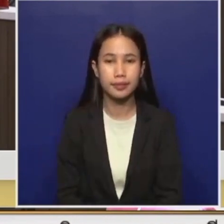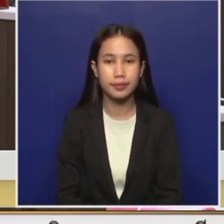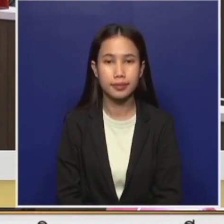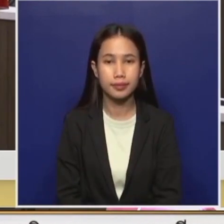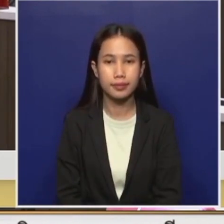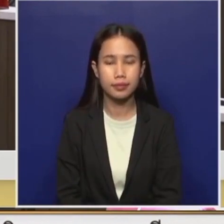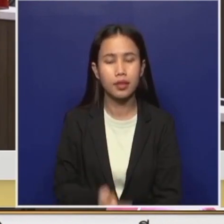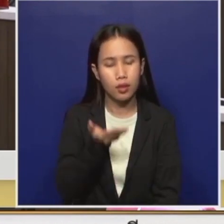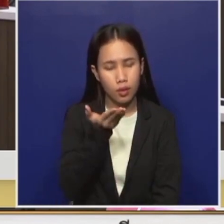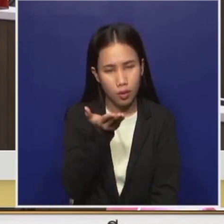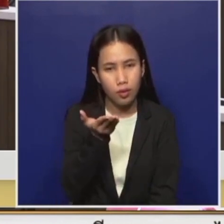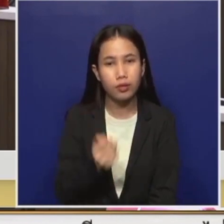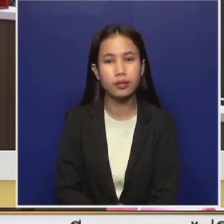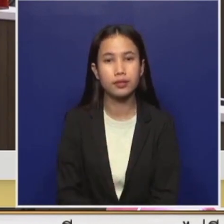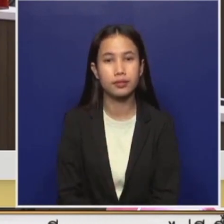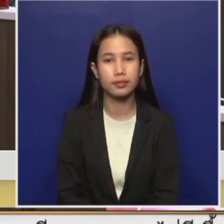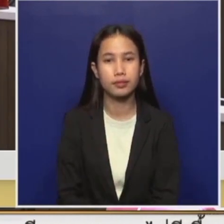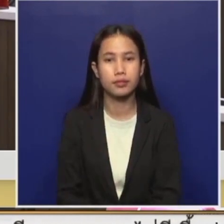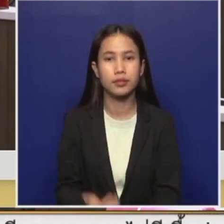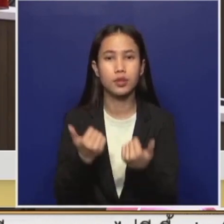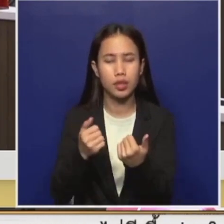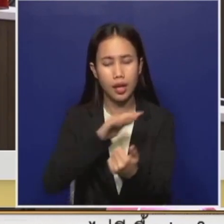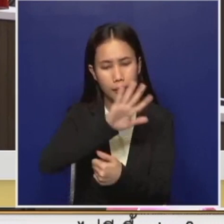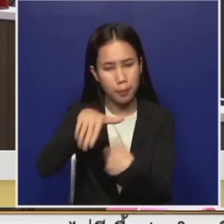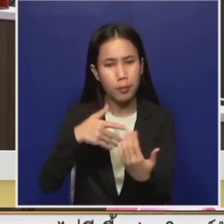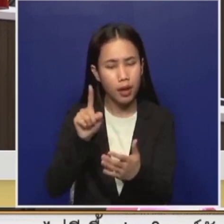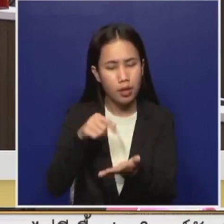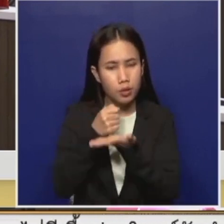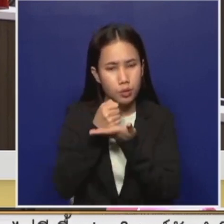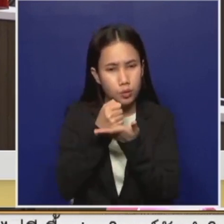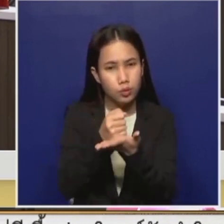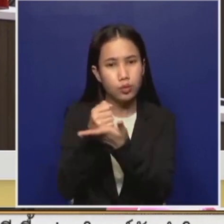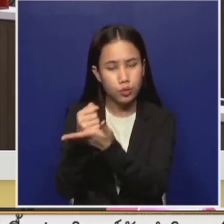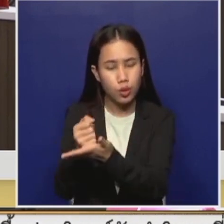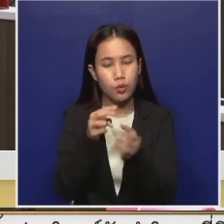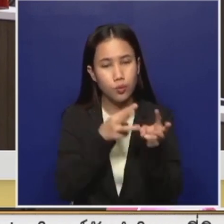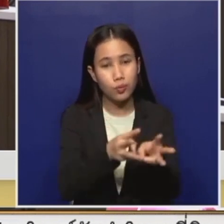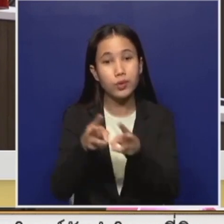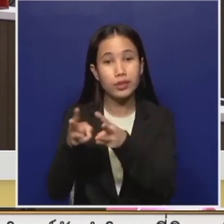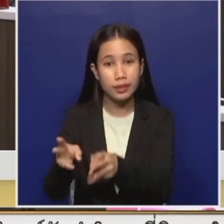ขอร้โครัพอนเรามาช่วยกันใช้วิตีทางตาม